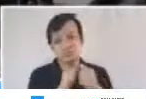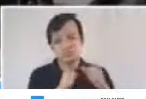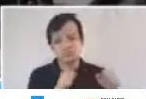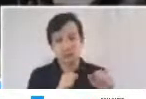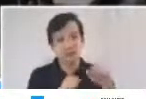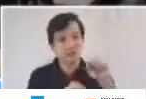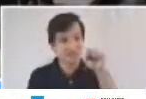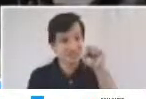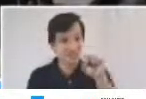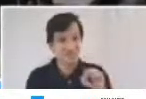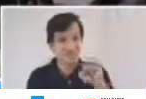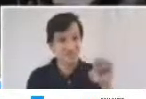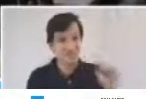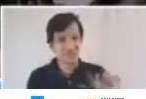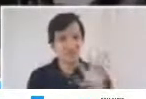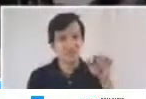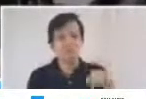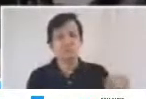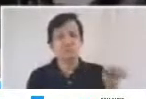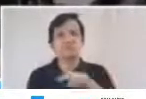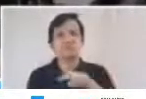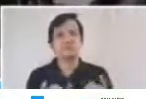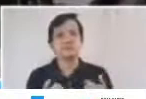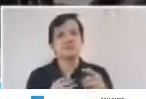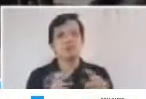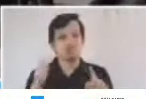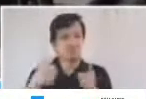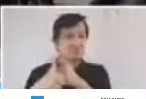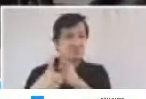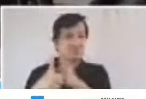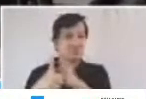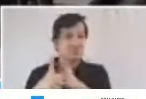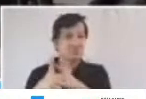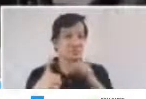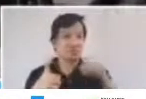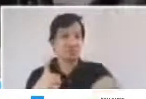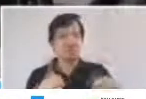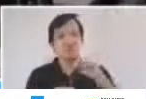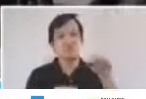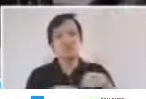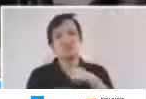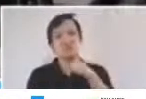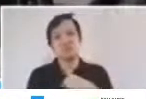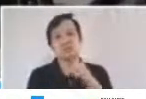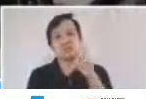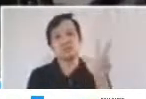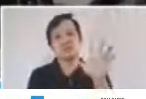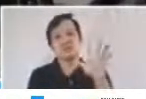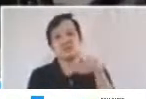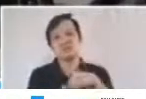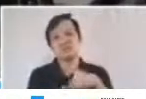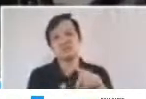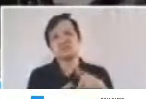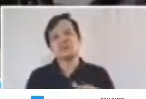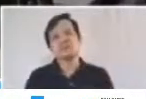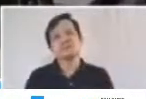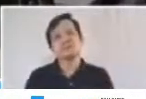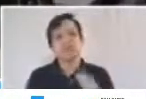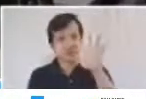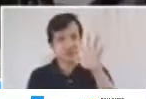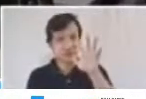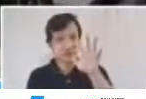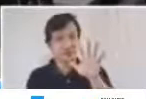Patuloy po kayong makibalita sa mga pinagkakatiwalaang sources ng impormasyon sa COVID-19. Maaari nyo po